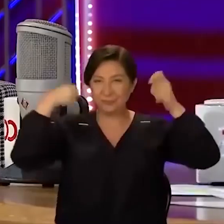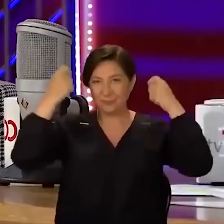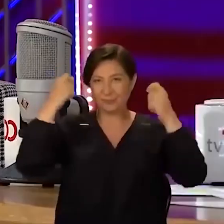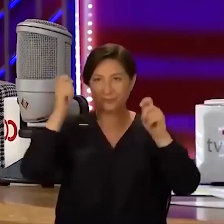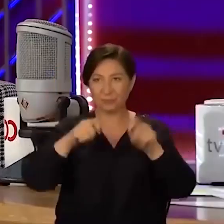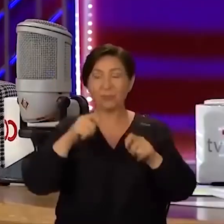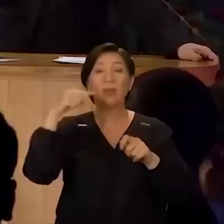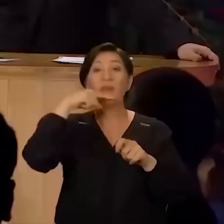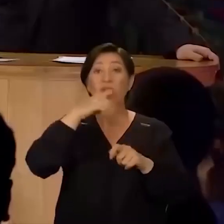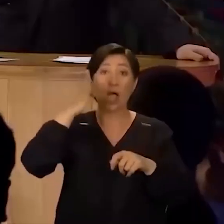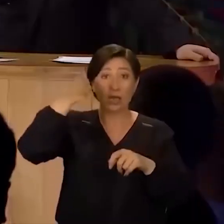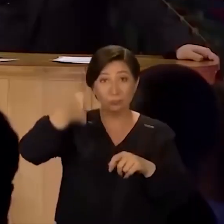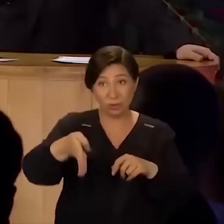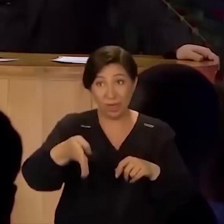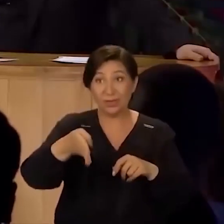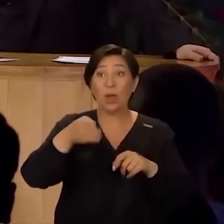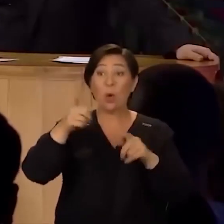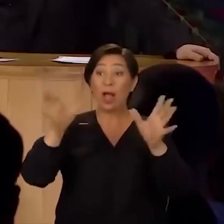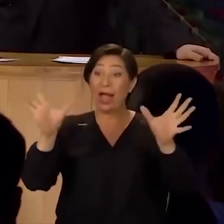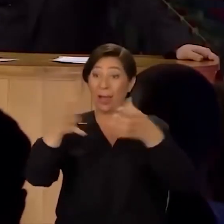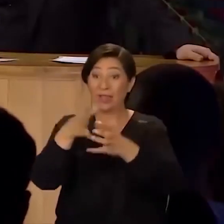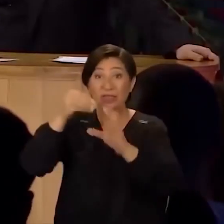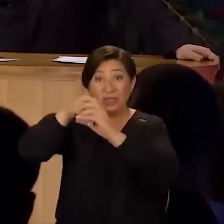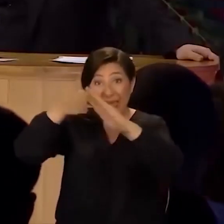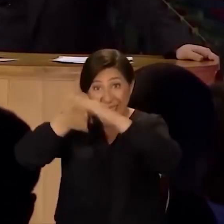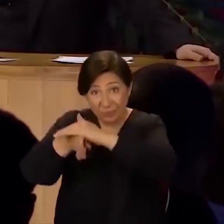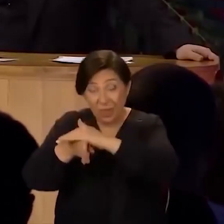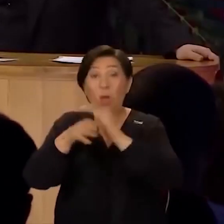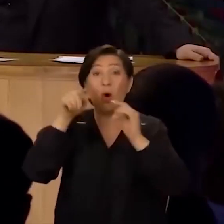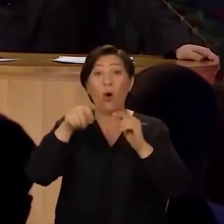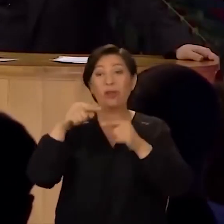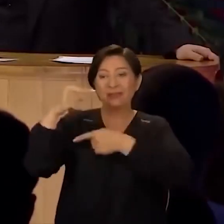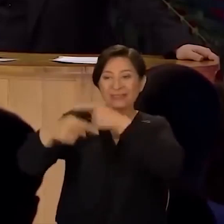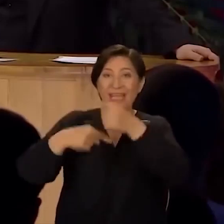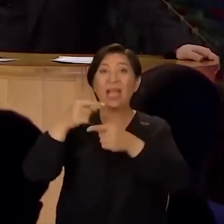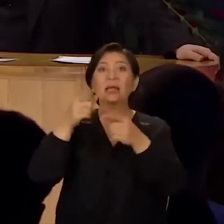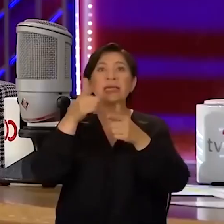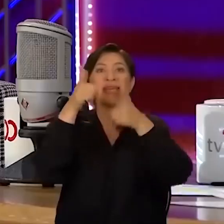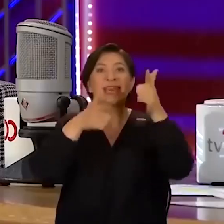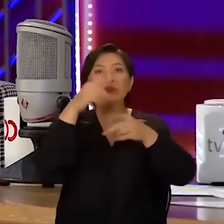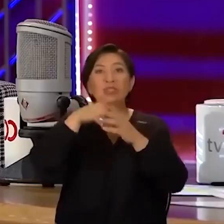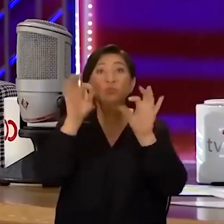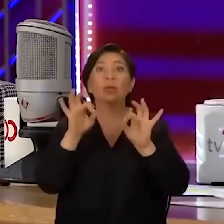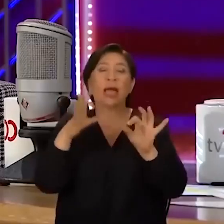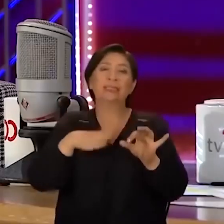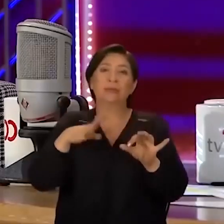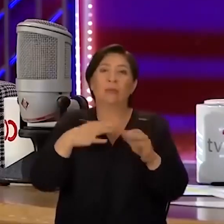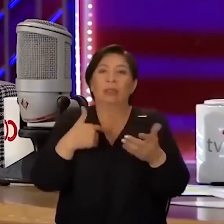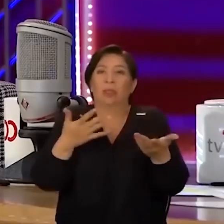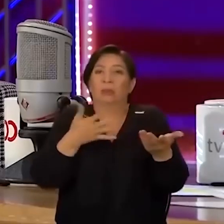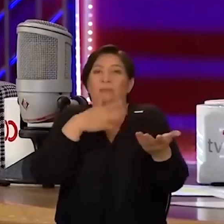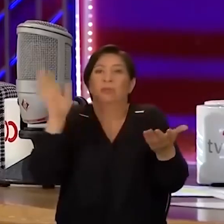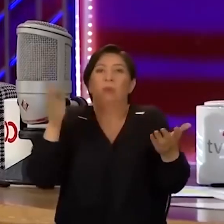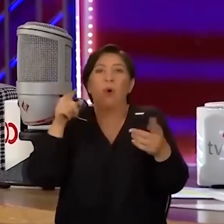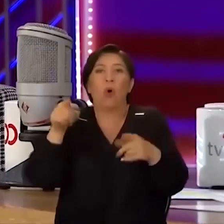yapılıyor Afrika'ya kadar gitmişken kabilenin içine kadar girmişken o ritüeli klibini içinde mutlaka kullanmak istedim ben